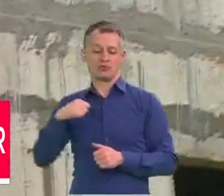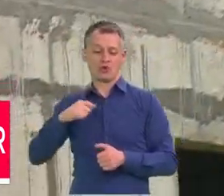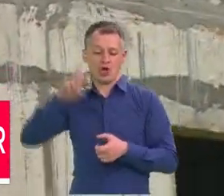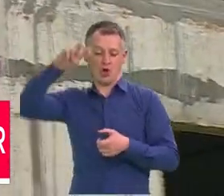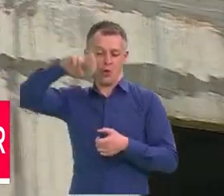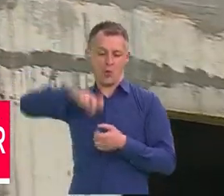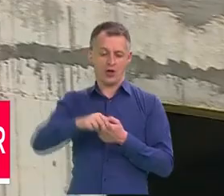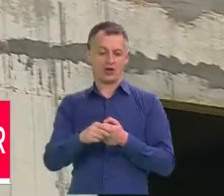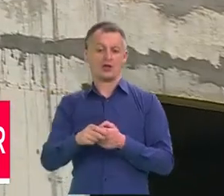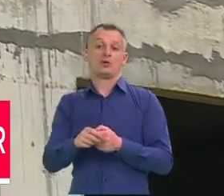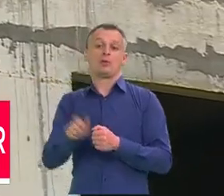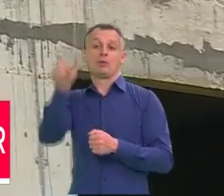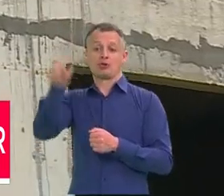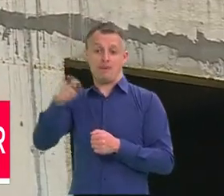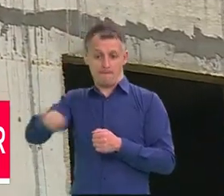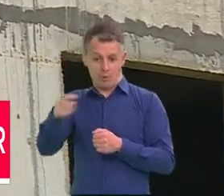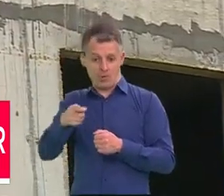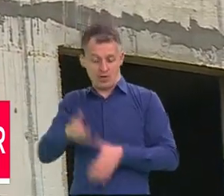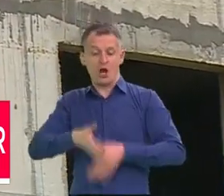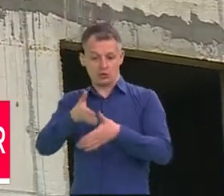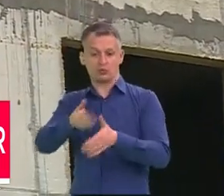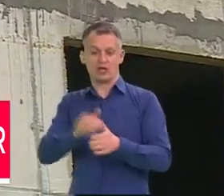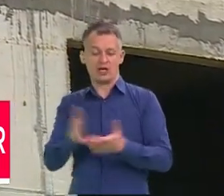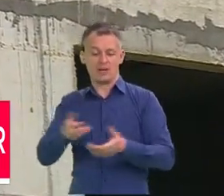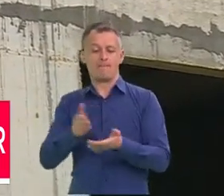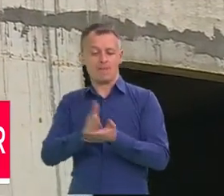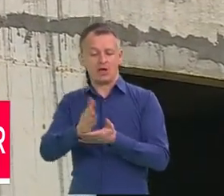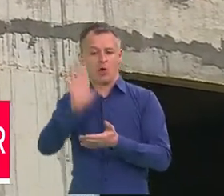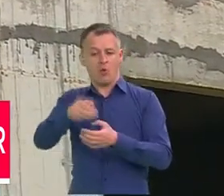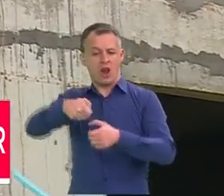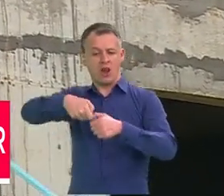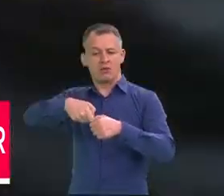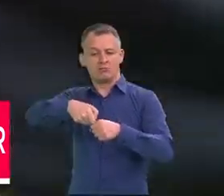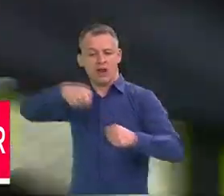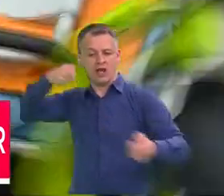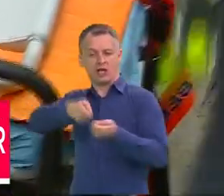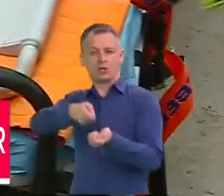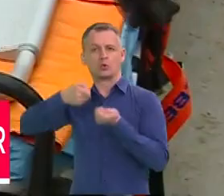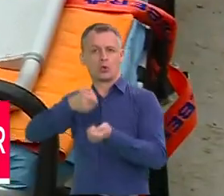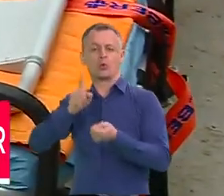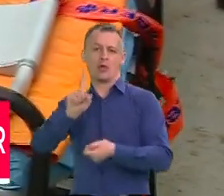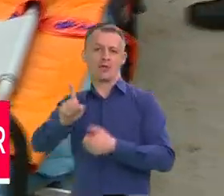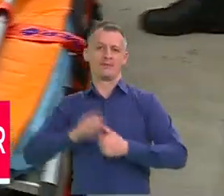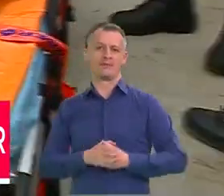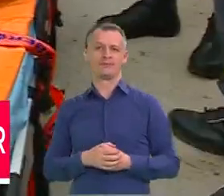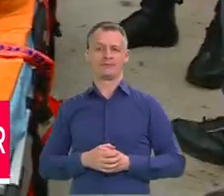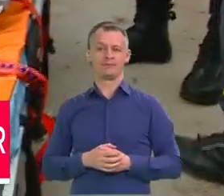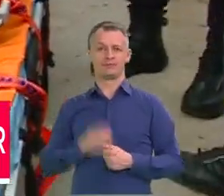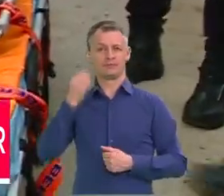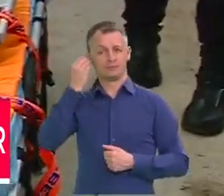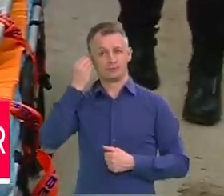asigurată de către salvatori care țin în permanență contactul direct cu aceasta. 2, 3, 5. Asta.